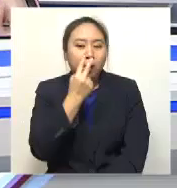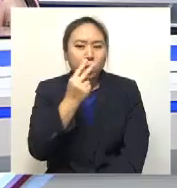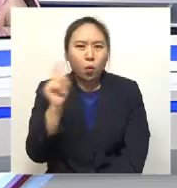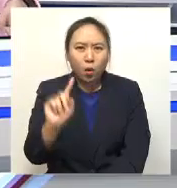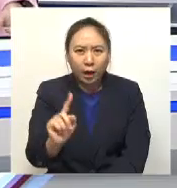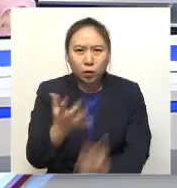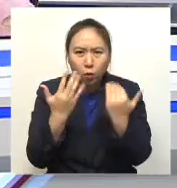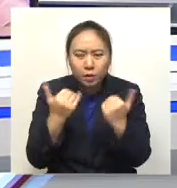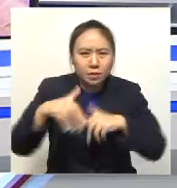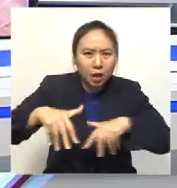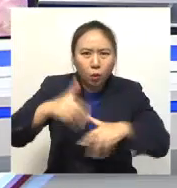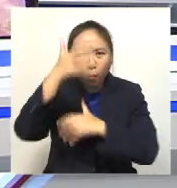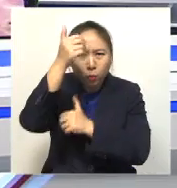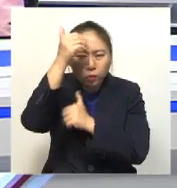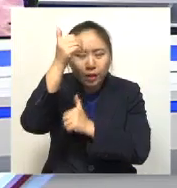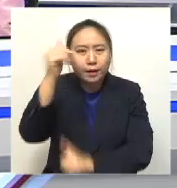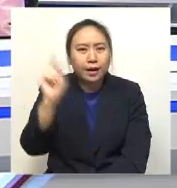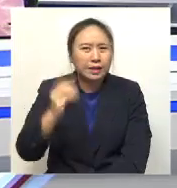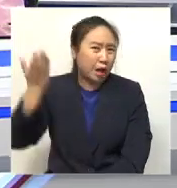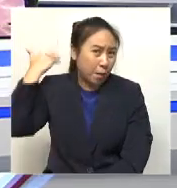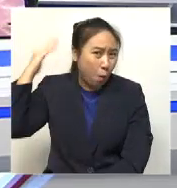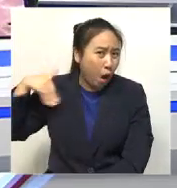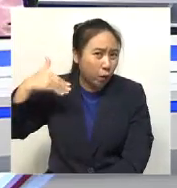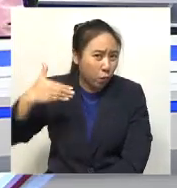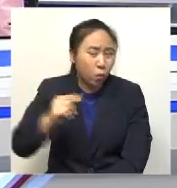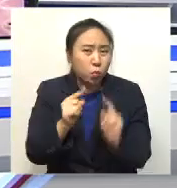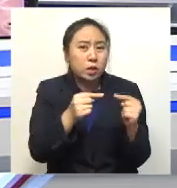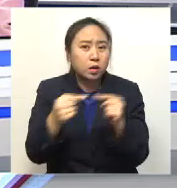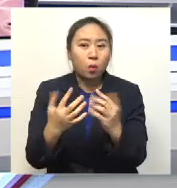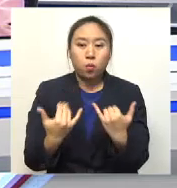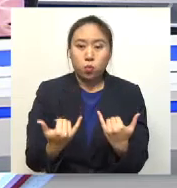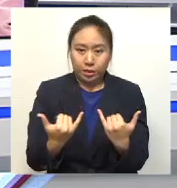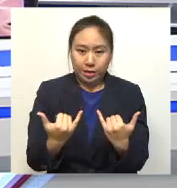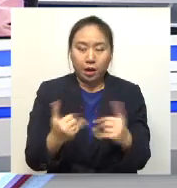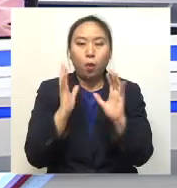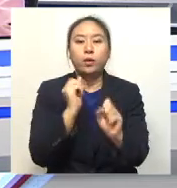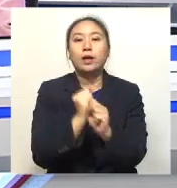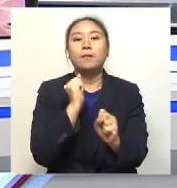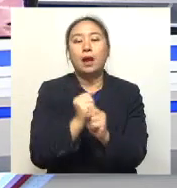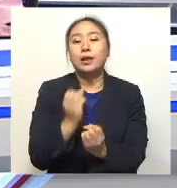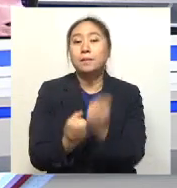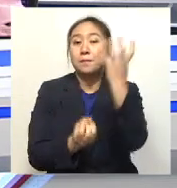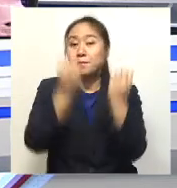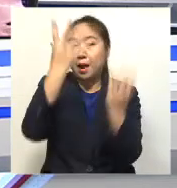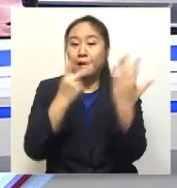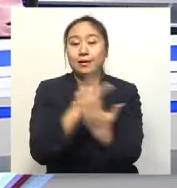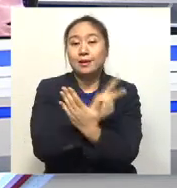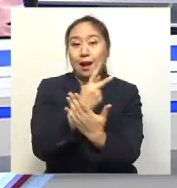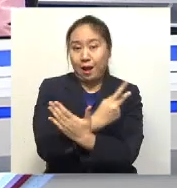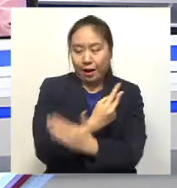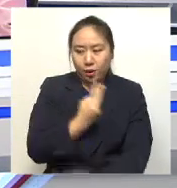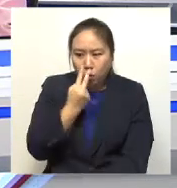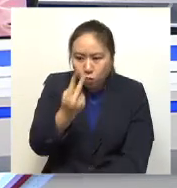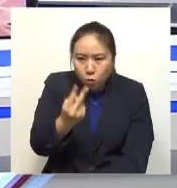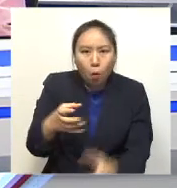ยสำหรับประเด็นร้อนที่ตอนนี้พูดคุยกันมาต่อเนื่องตั้งแต่เมื่อวานนี้แล้วนะคะหลังจากที่เจ้าหน้าที่อุทยานแห่งชาติไซโยกาญจนบุรีไ